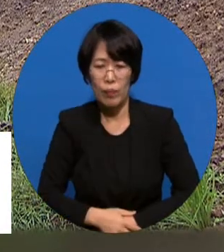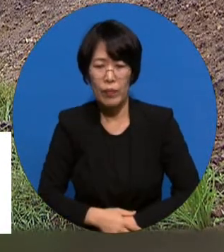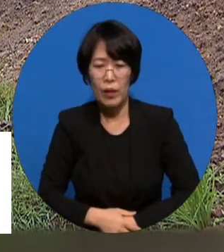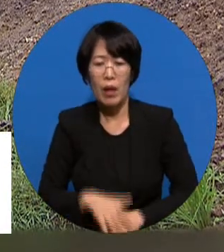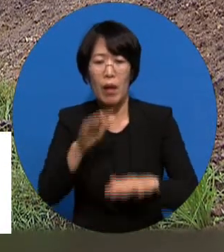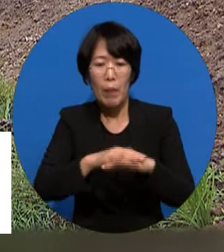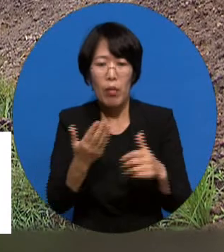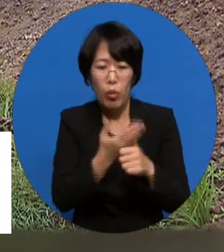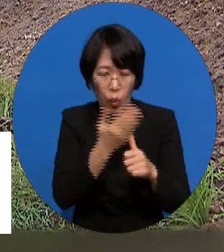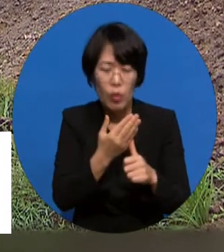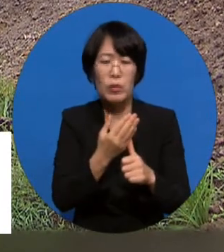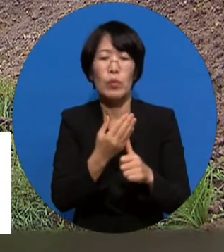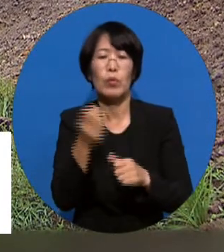농지나